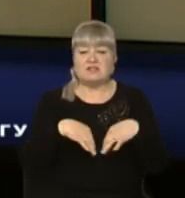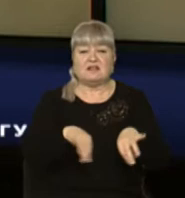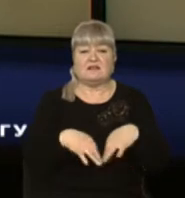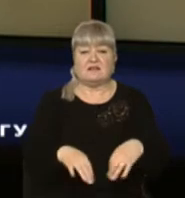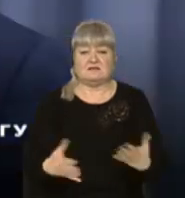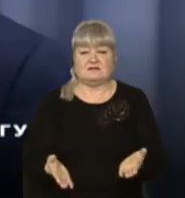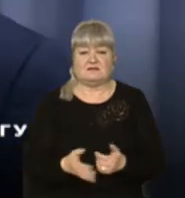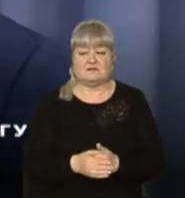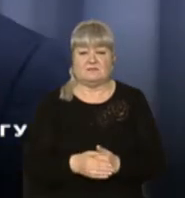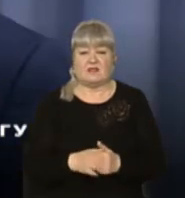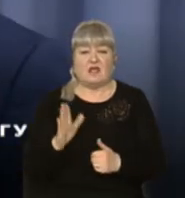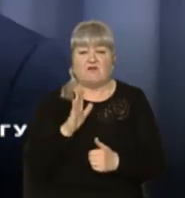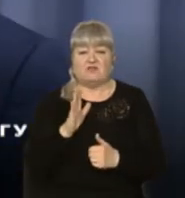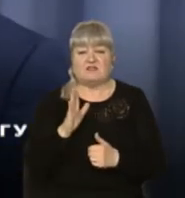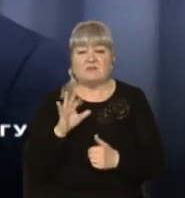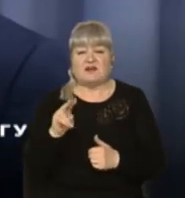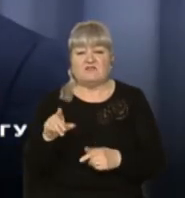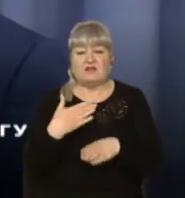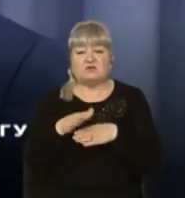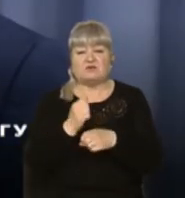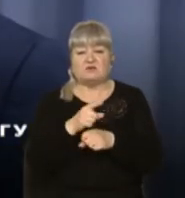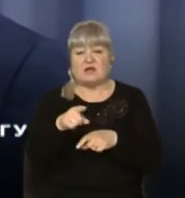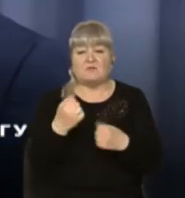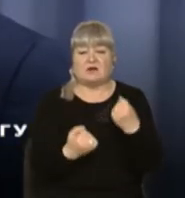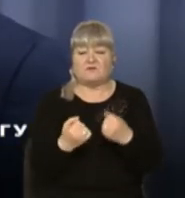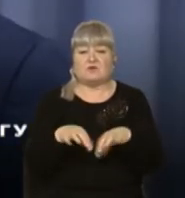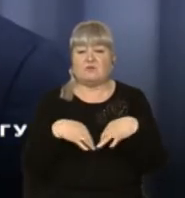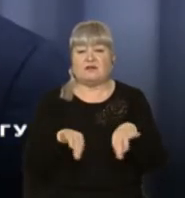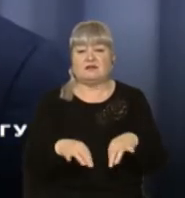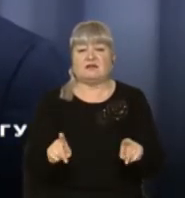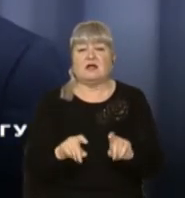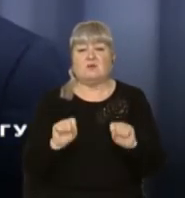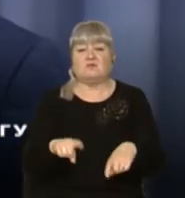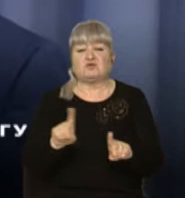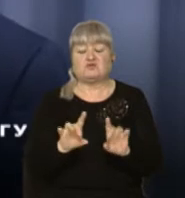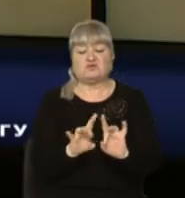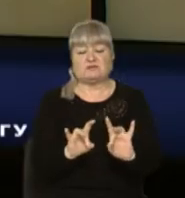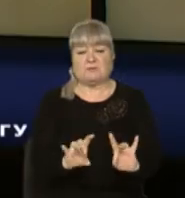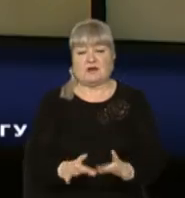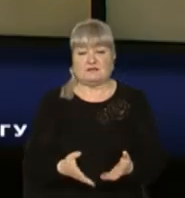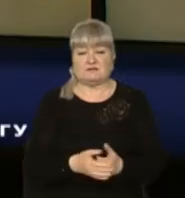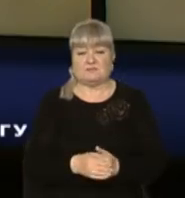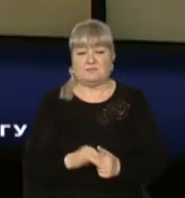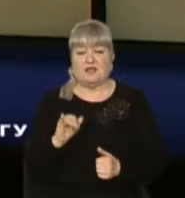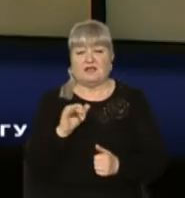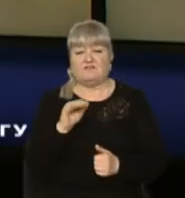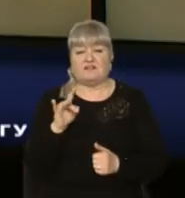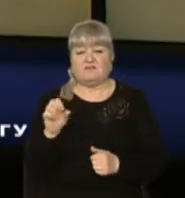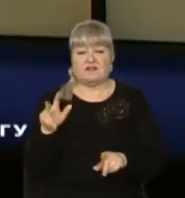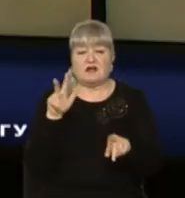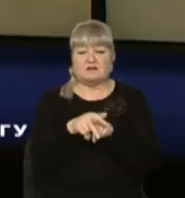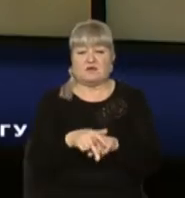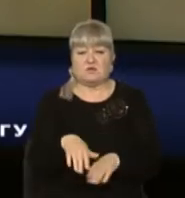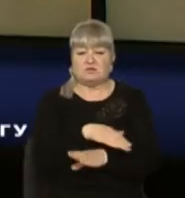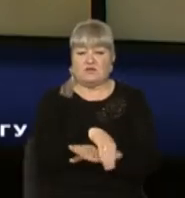розумієте? По Володимира Великого частково зробили, там автомобілі не їздять, ну і як там може щось розсипатися? Івана Франка – це є загружена